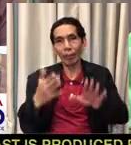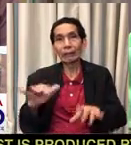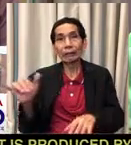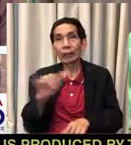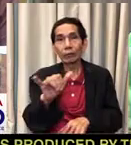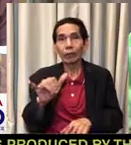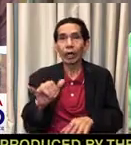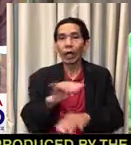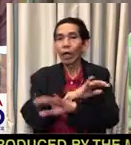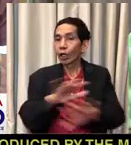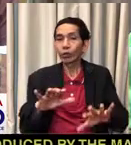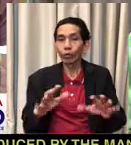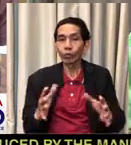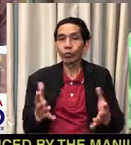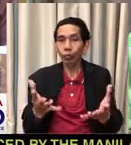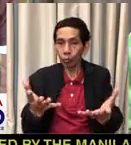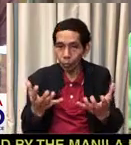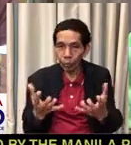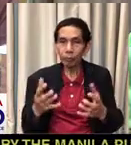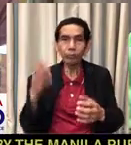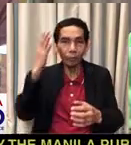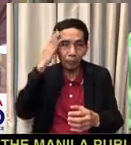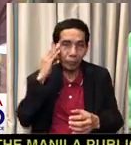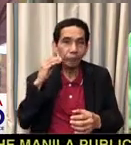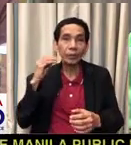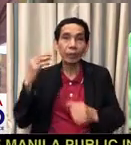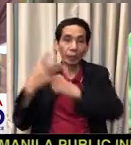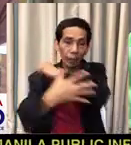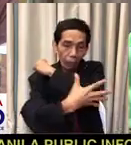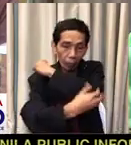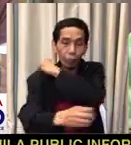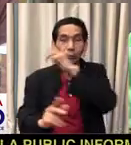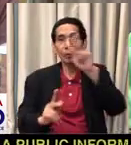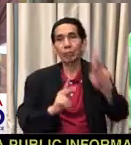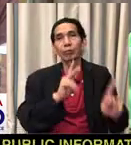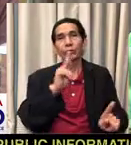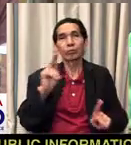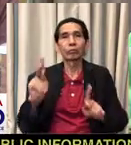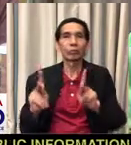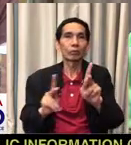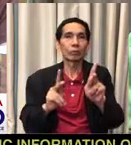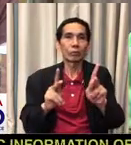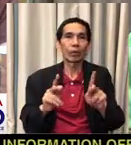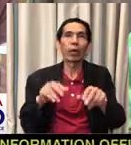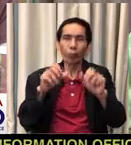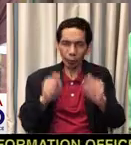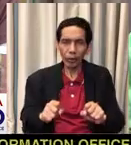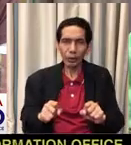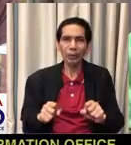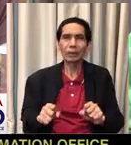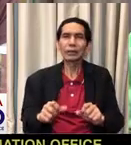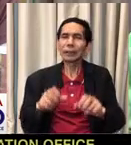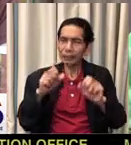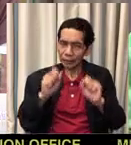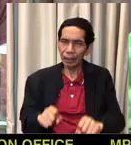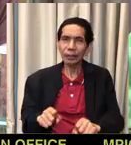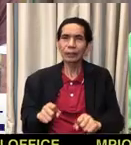Ganun, ayoko talaga. Ayoko yun na maranasan na mahirap. Diba? Pwede naman eh, kaya